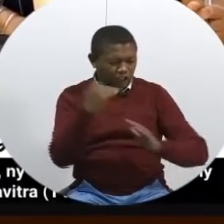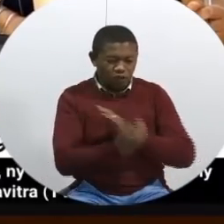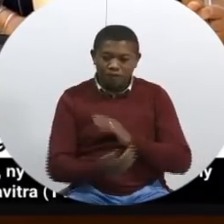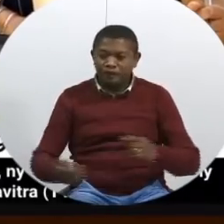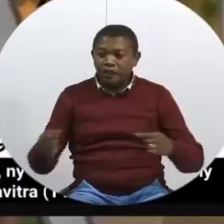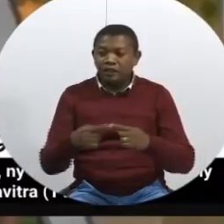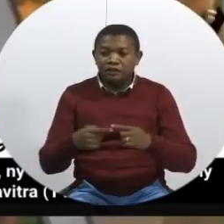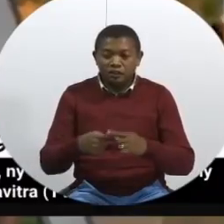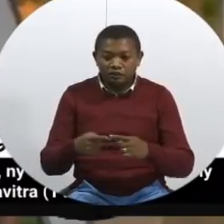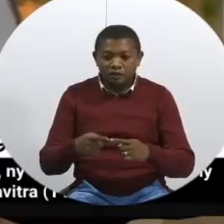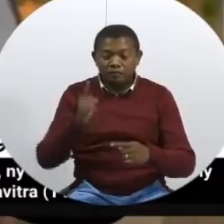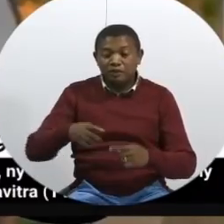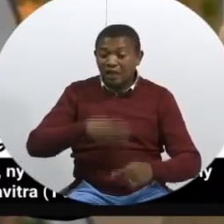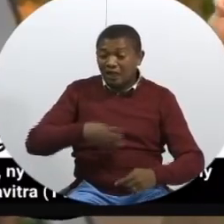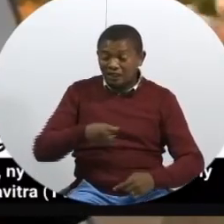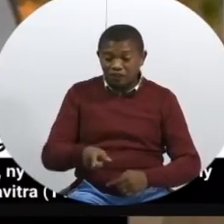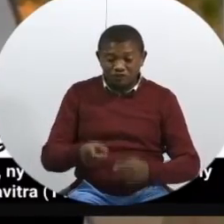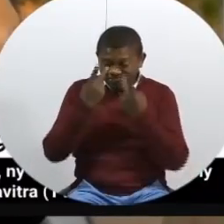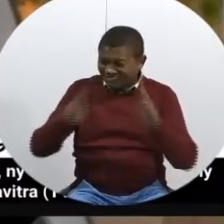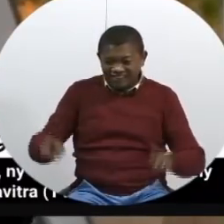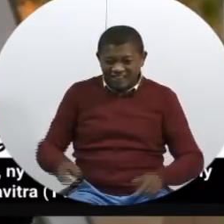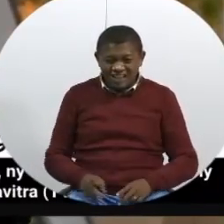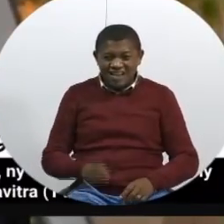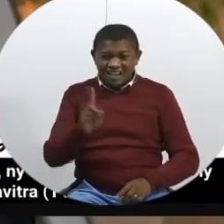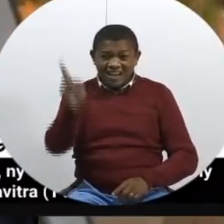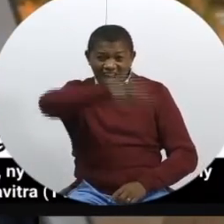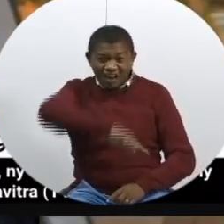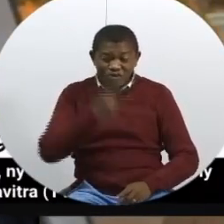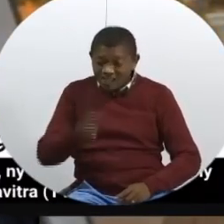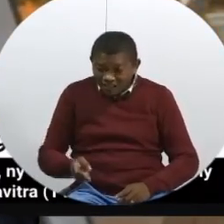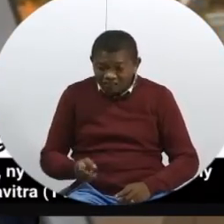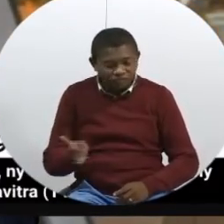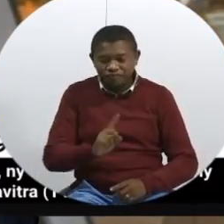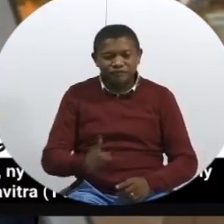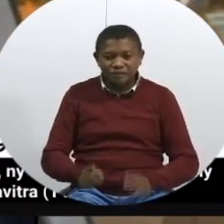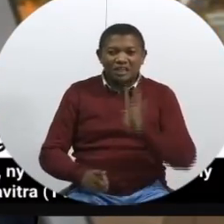mikaretina tsy hita raha tsy afaka 4 andro. Ny zavatra ho ataontsika izany dia izao.